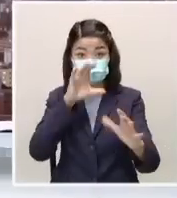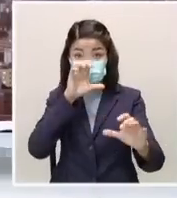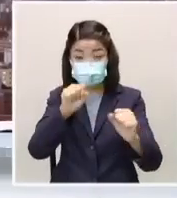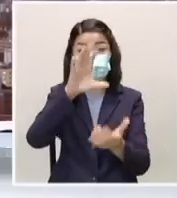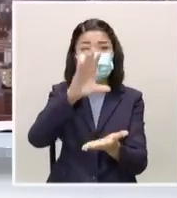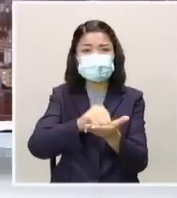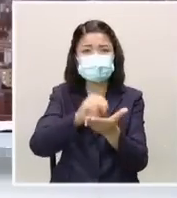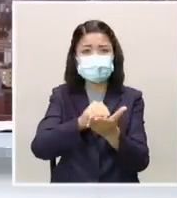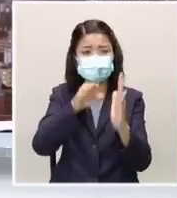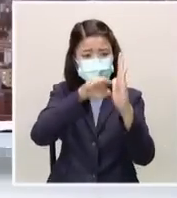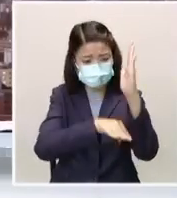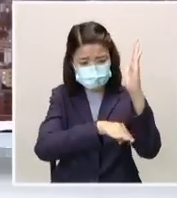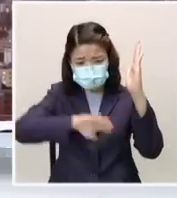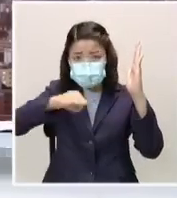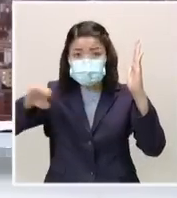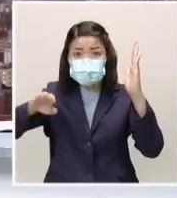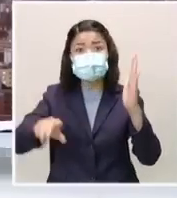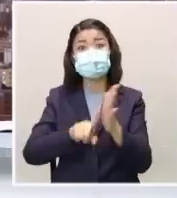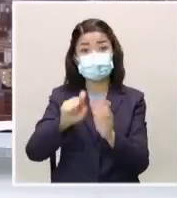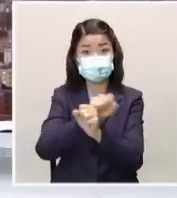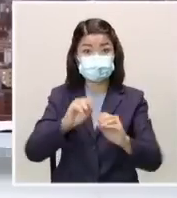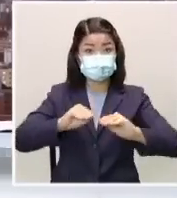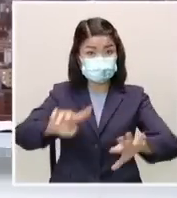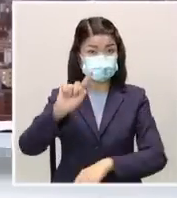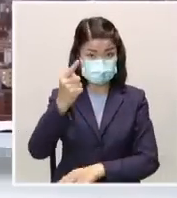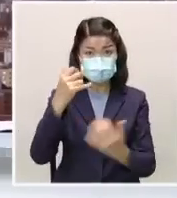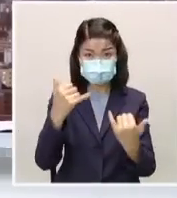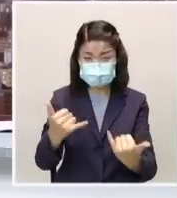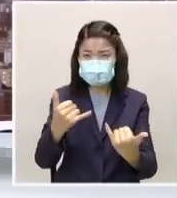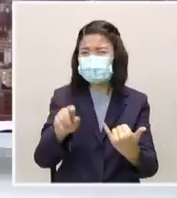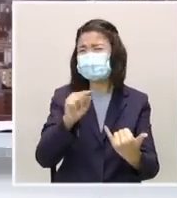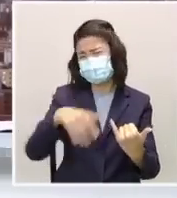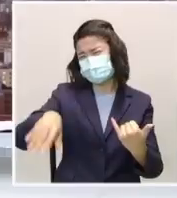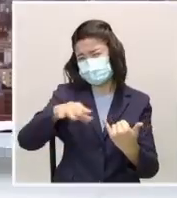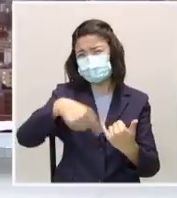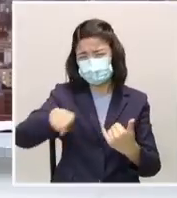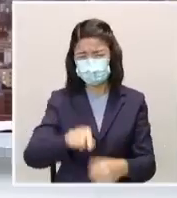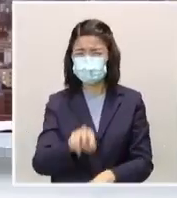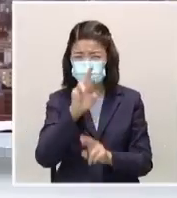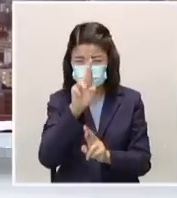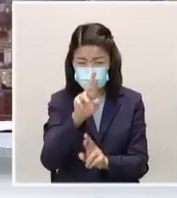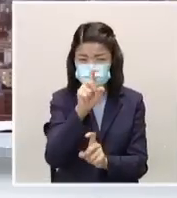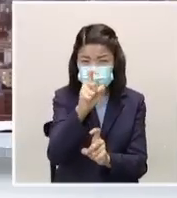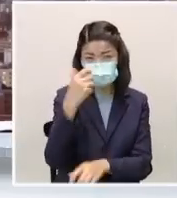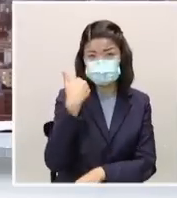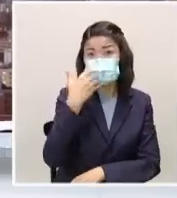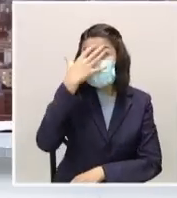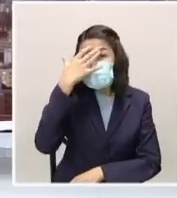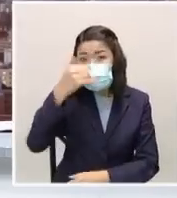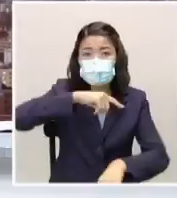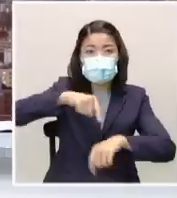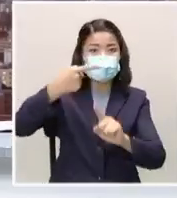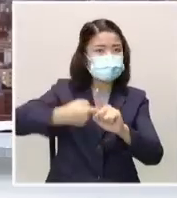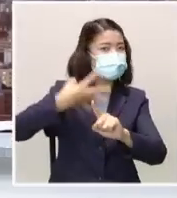ข้อมูลสถิติสำหรับการระบาดของโควิด-19 ในระลอกใหม่นะคะครั้งนี้ต้องบอกว่าเชื้อรุนแรงกว่าครั้งที่ผ่านมาค่ะเพราะว่าระยะเวลา